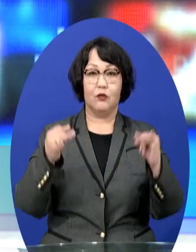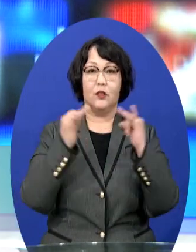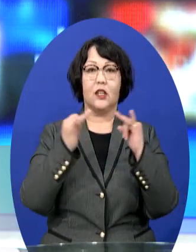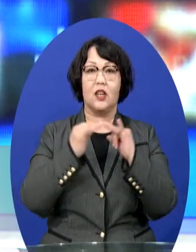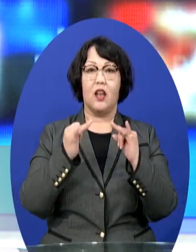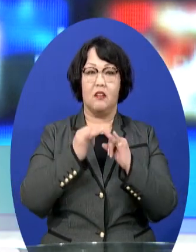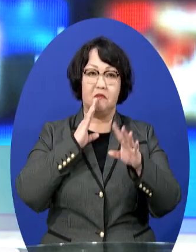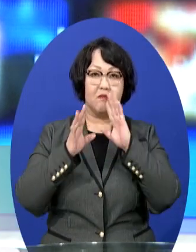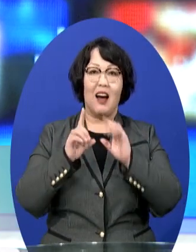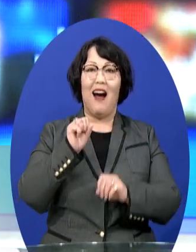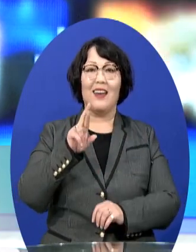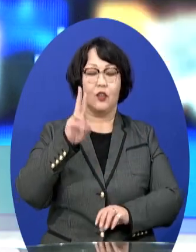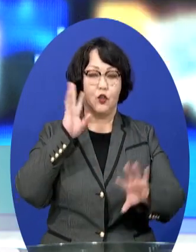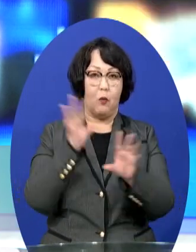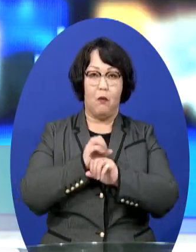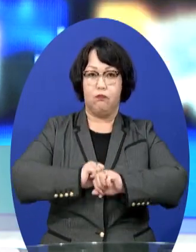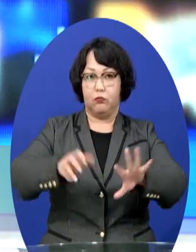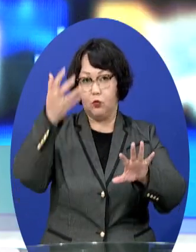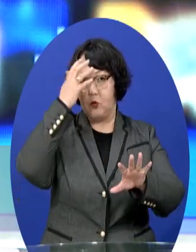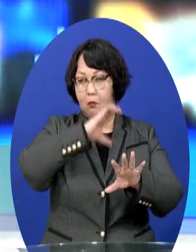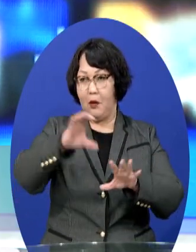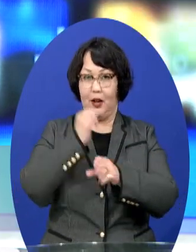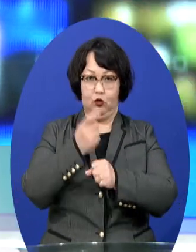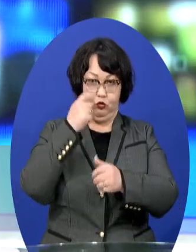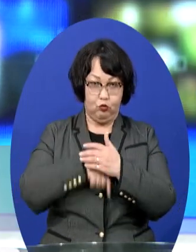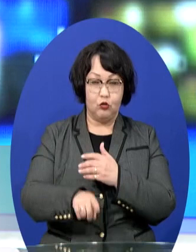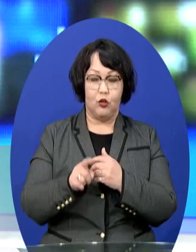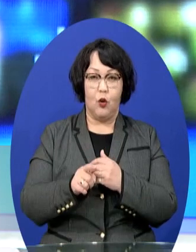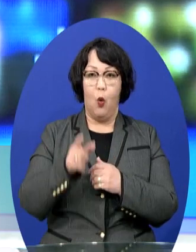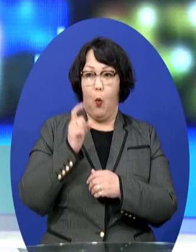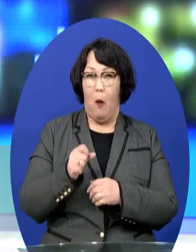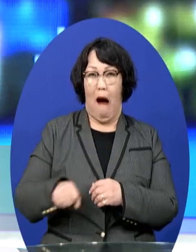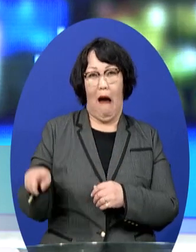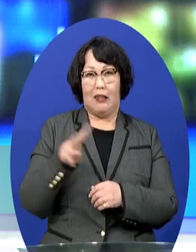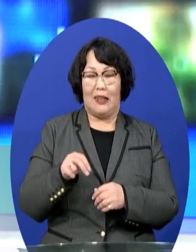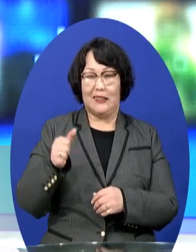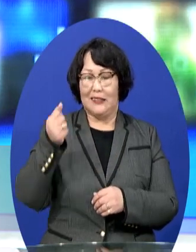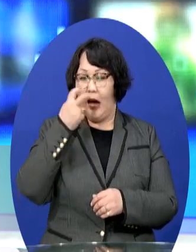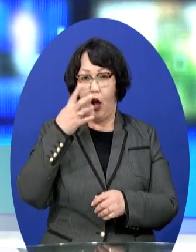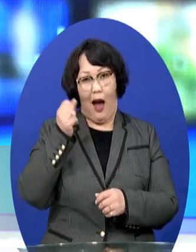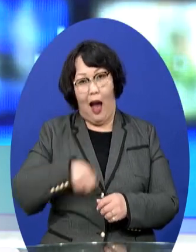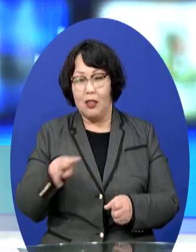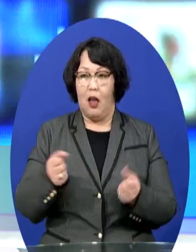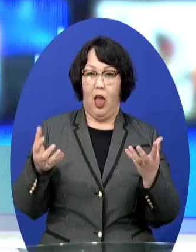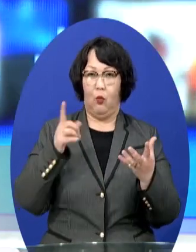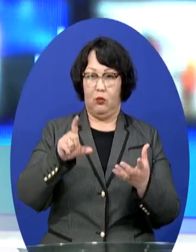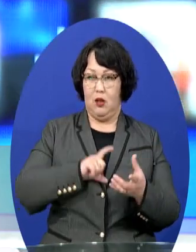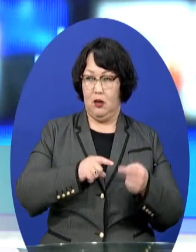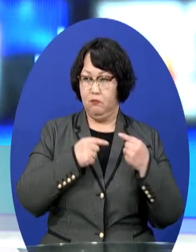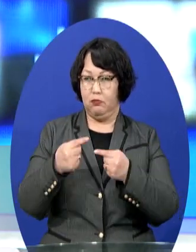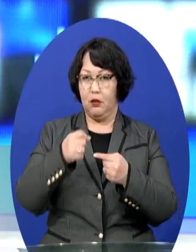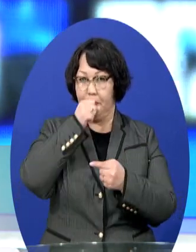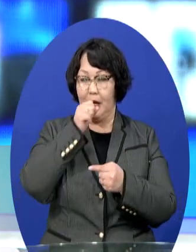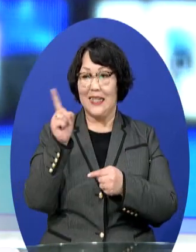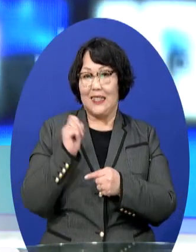байгууллагын албан хаагчдын дунд эхэллээ. Санамсаргүй гаргасан алдаа, хүний эрхийг хэрхэн зөрчдөг, түүнийг хэрхэн засах тухай нөлөөллийн